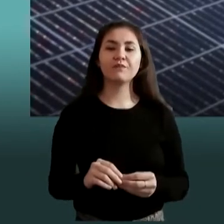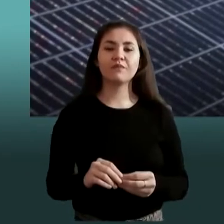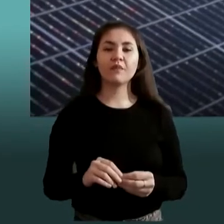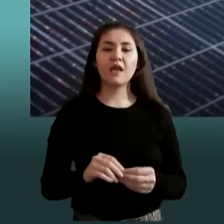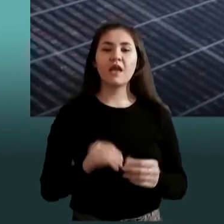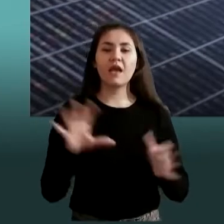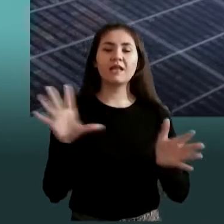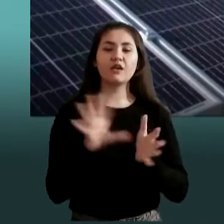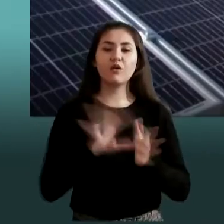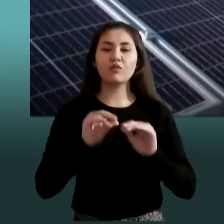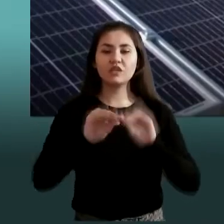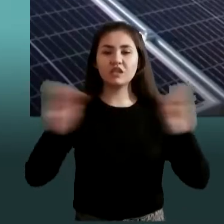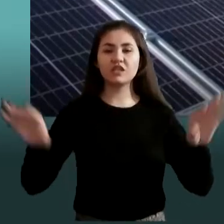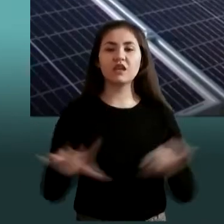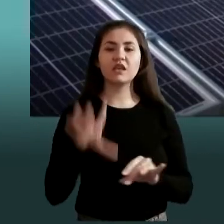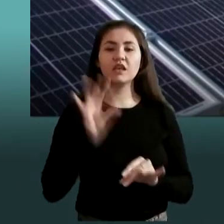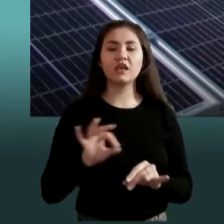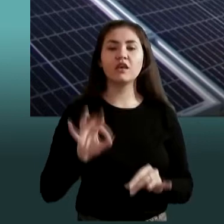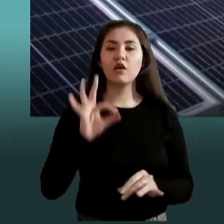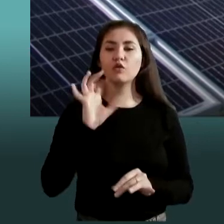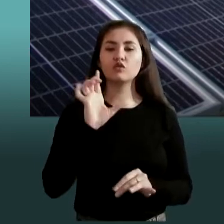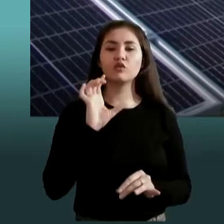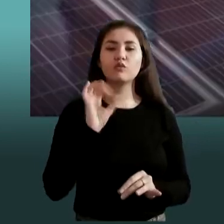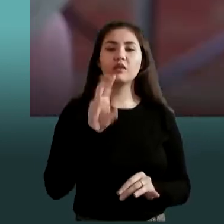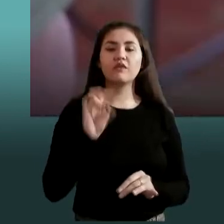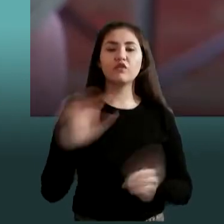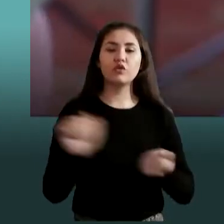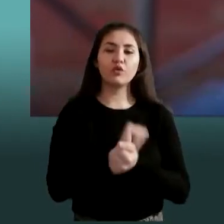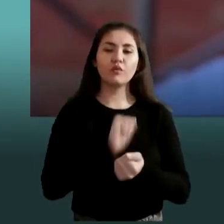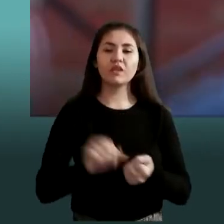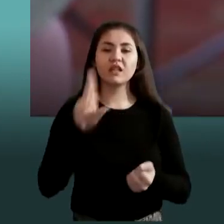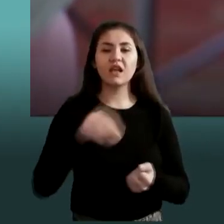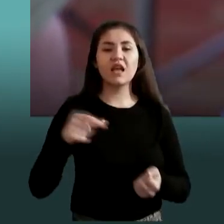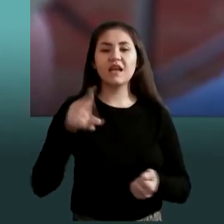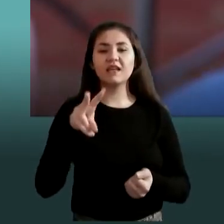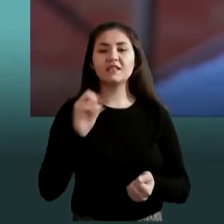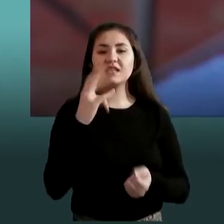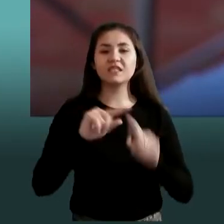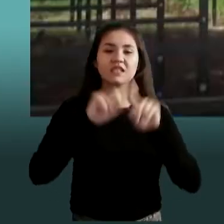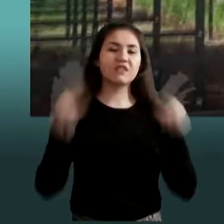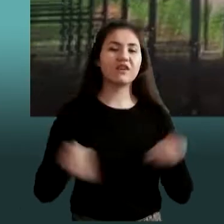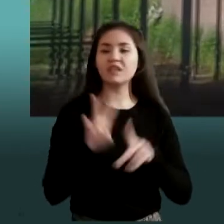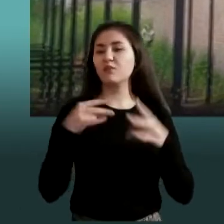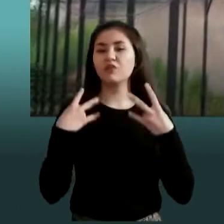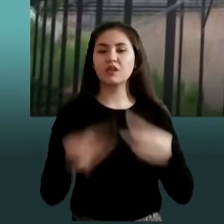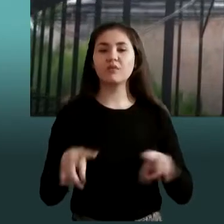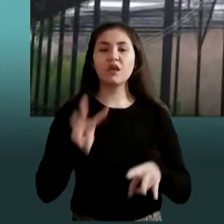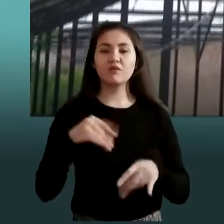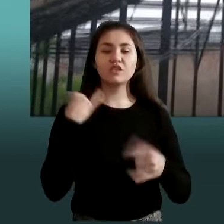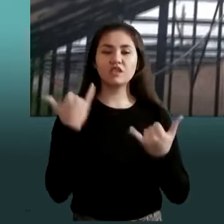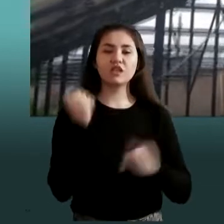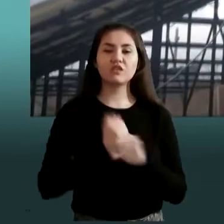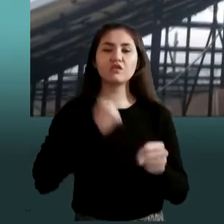енергопостачання, і особливих документів, ліцензій чи сертифікатів не потрібно. Ми в свій час розробили